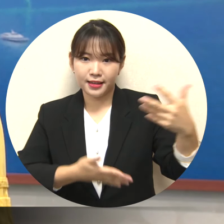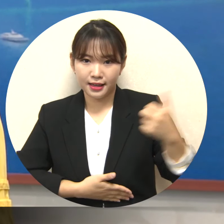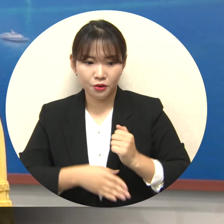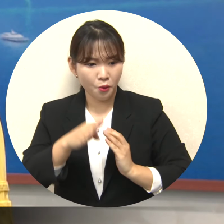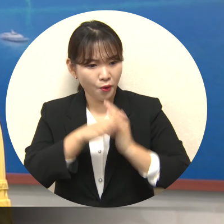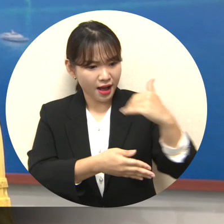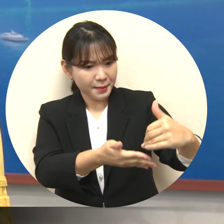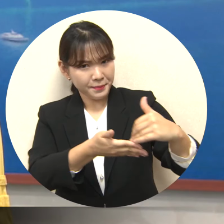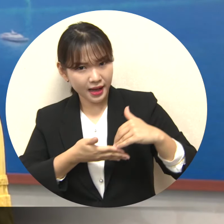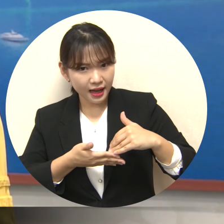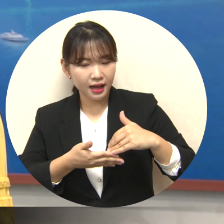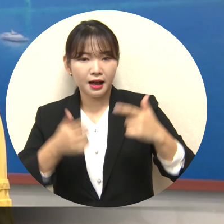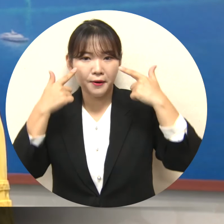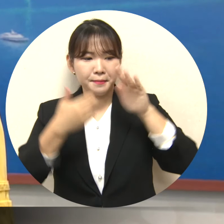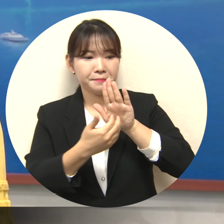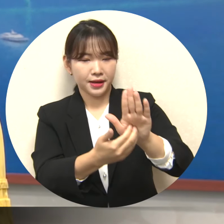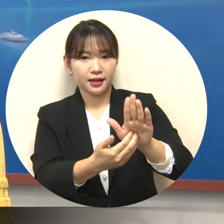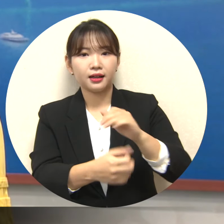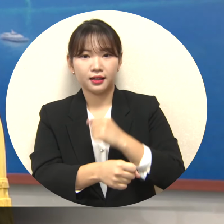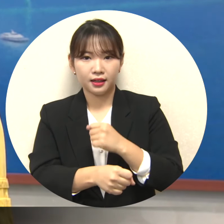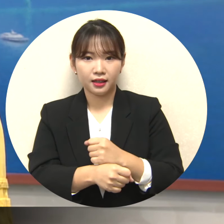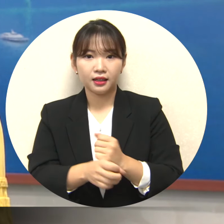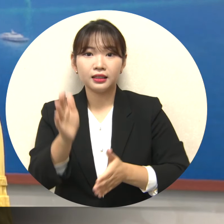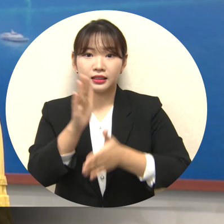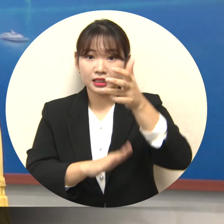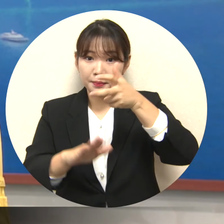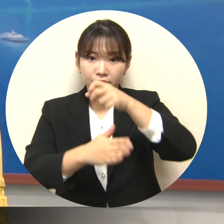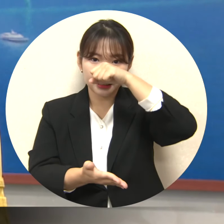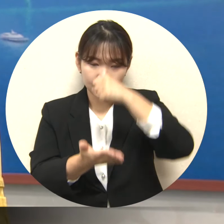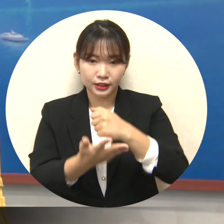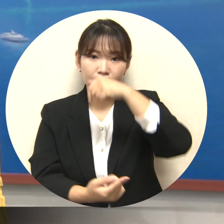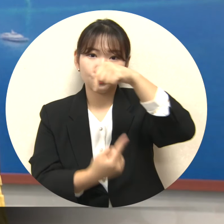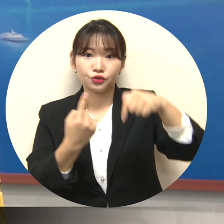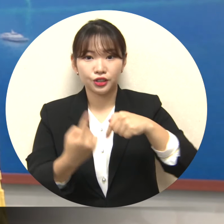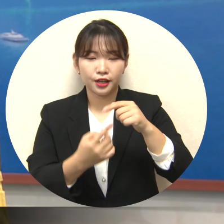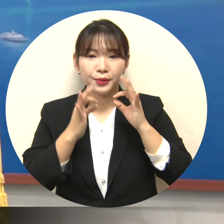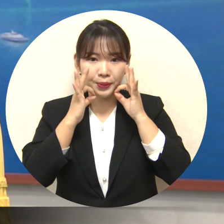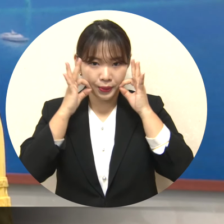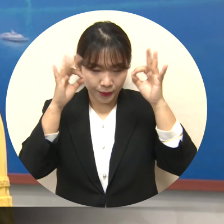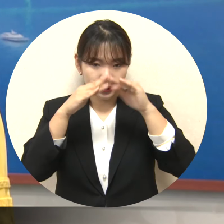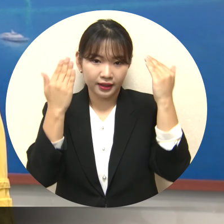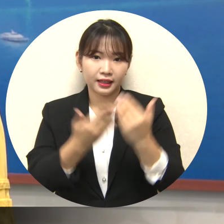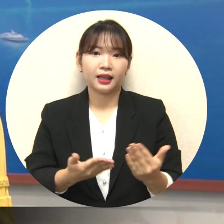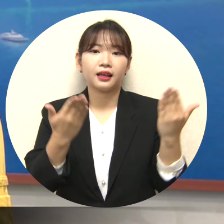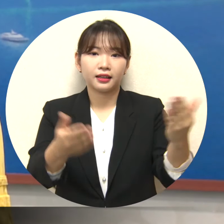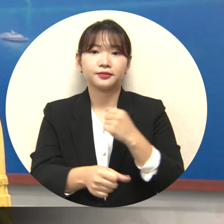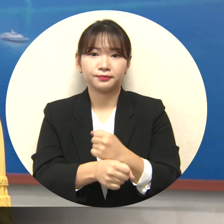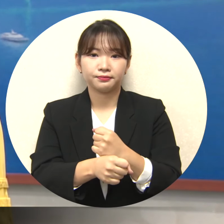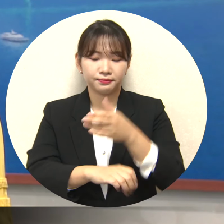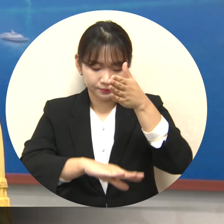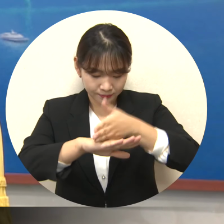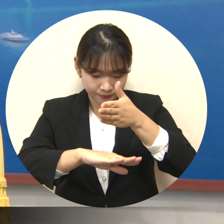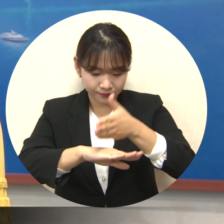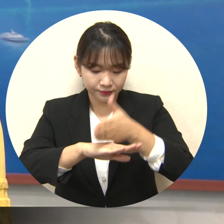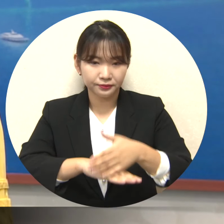과도한 요구에 대해서는 단호히 대처하면서 시내버스 정상 운영에 최선을 다하겠습니다